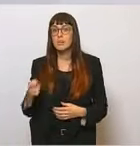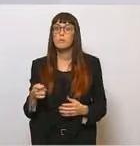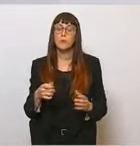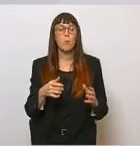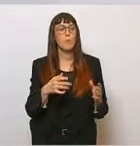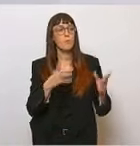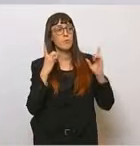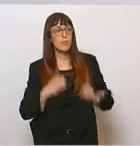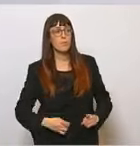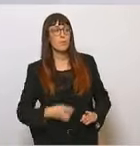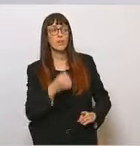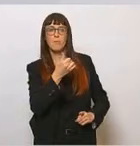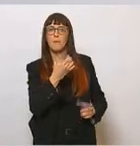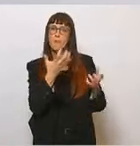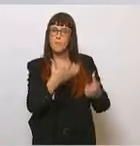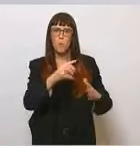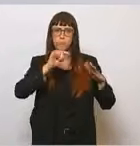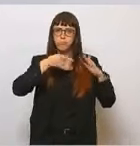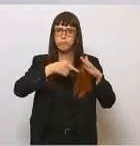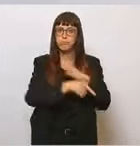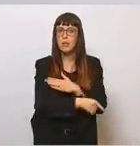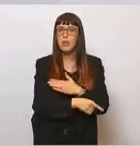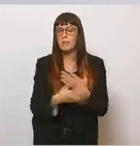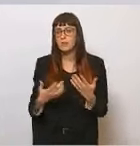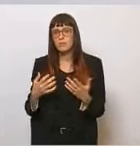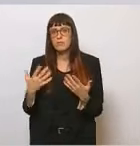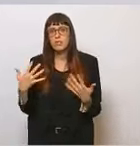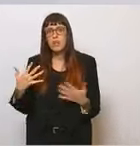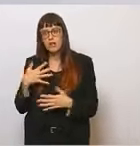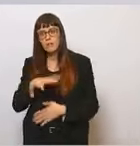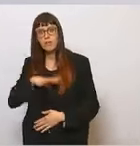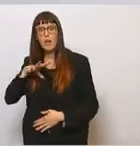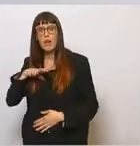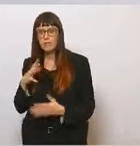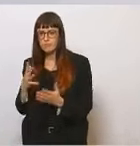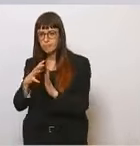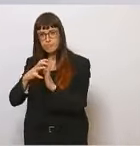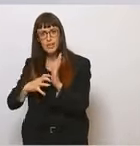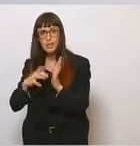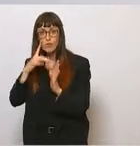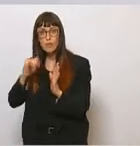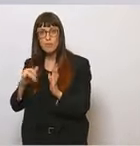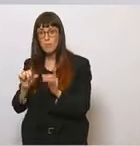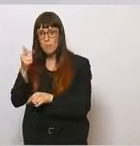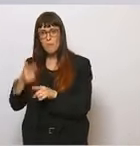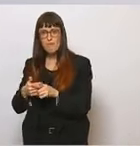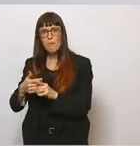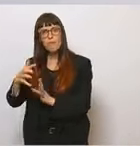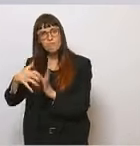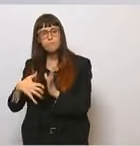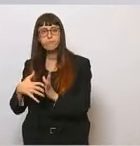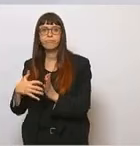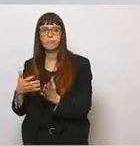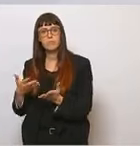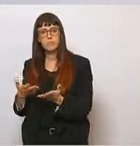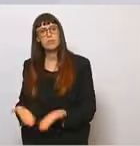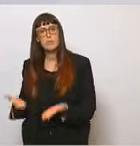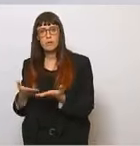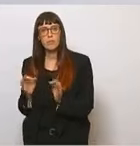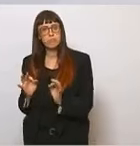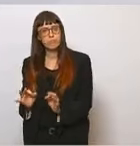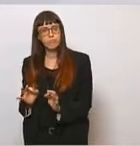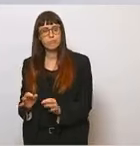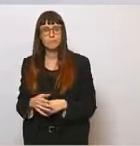un texte qui est historique sur la table. Ensuite, il y a des débats qui sont... Il n'y a pas d'un côté le